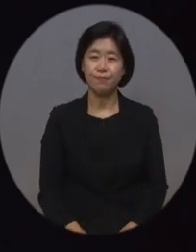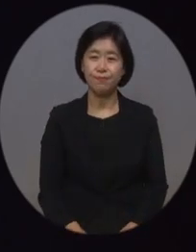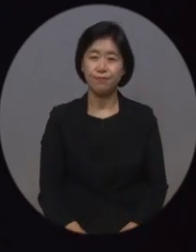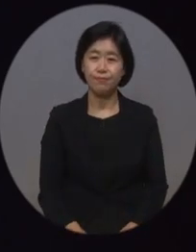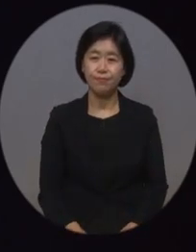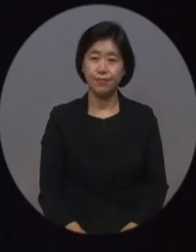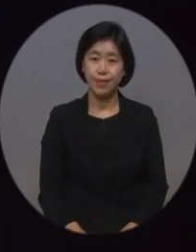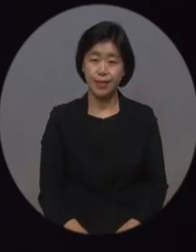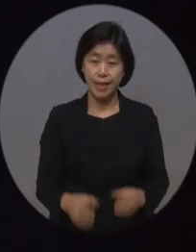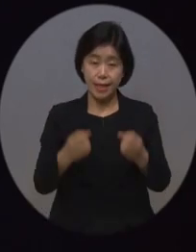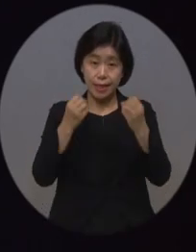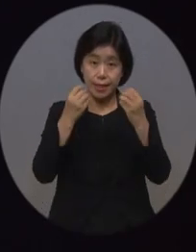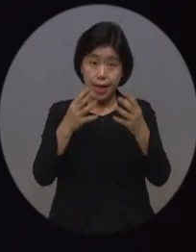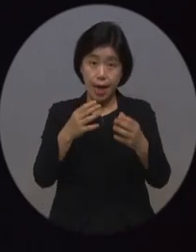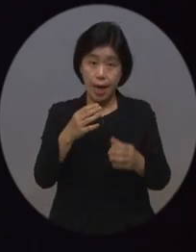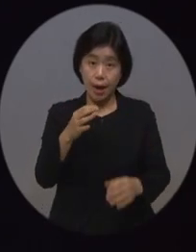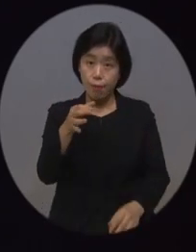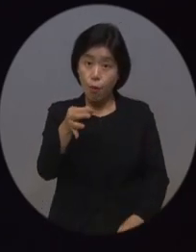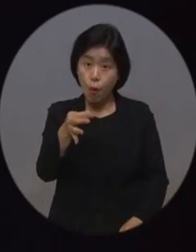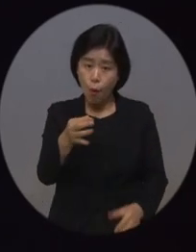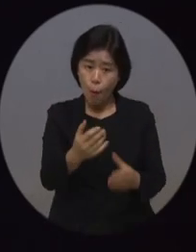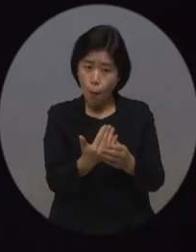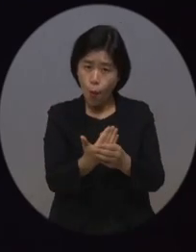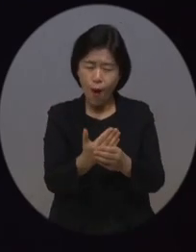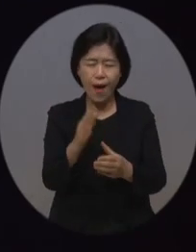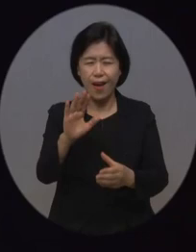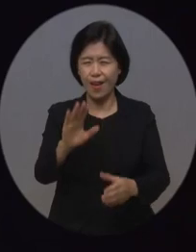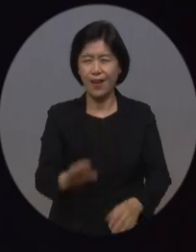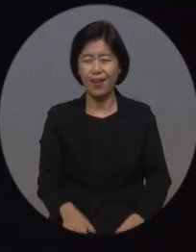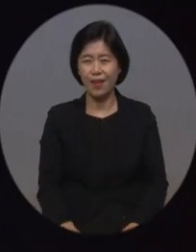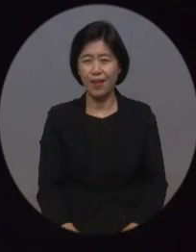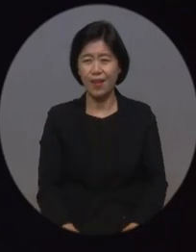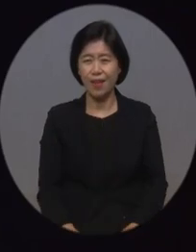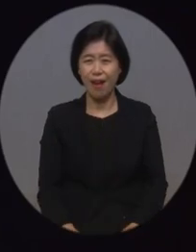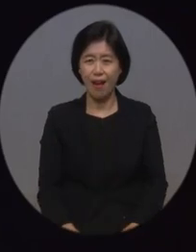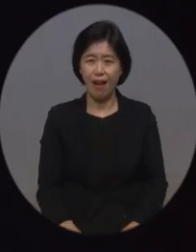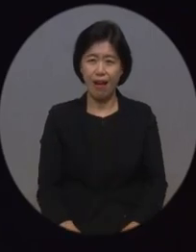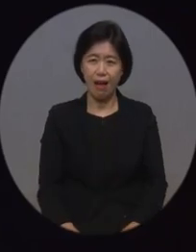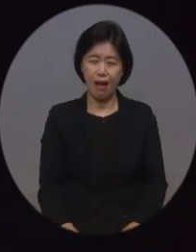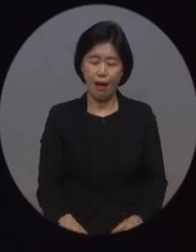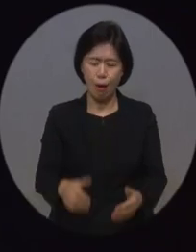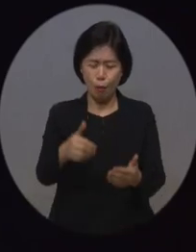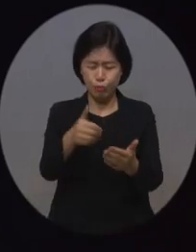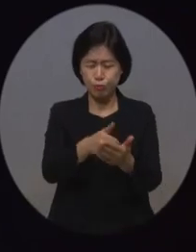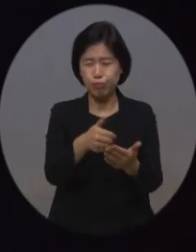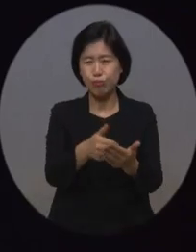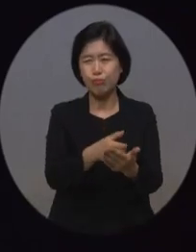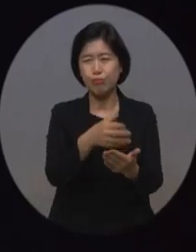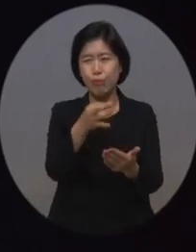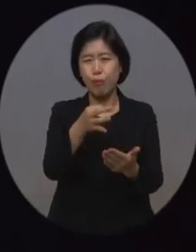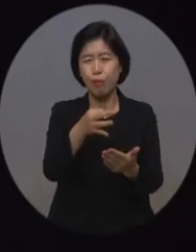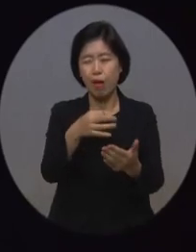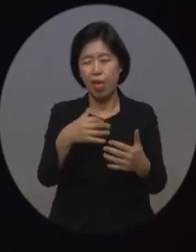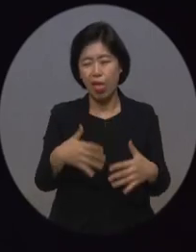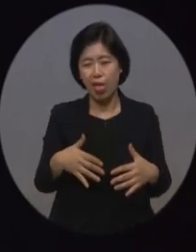새 돈의 빳빳한 풀기가 사라지고 설의 어깨를 토닥거리며